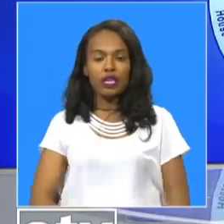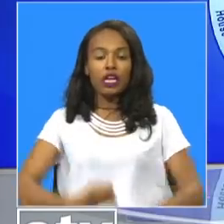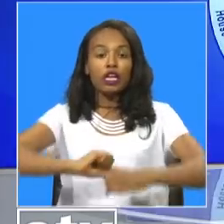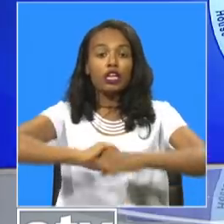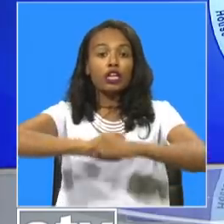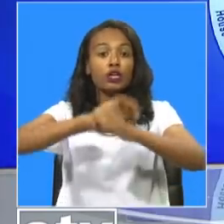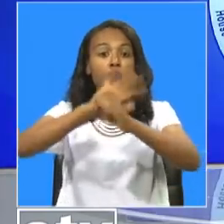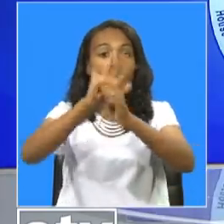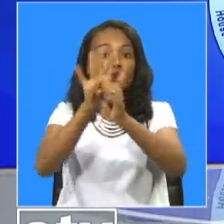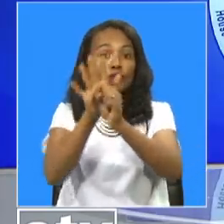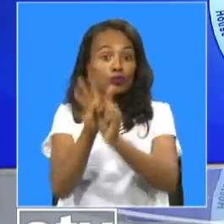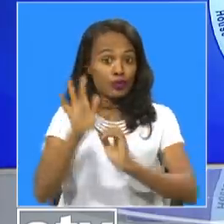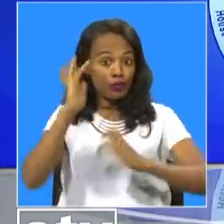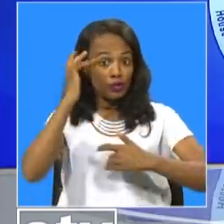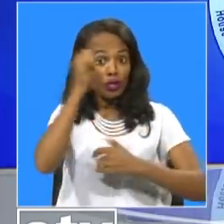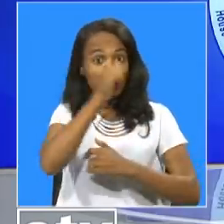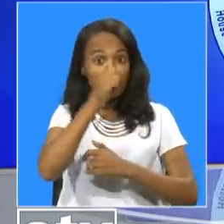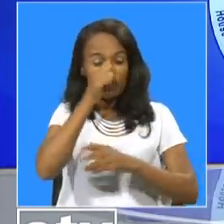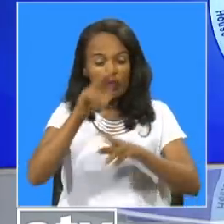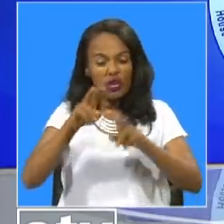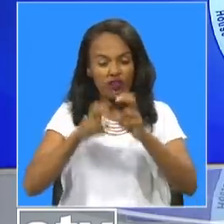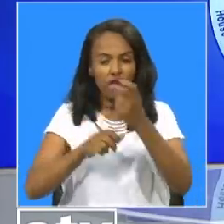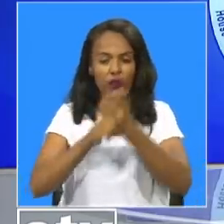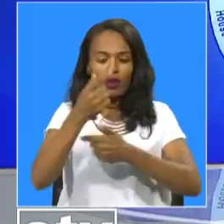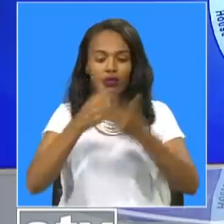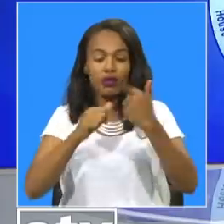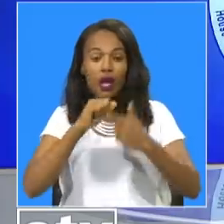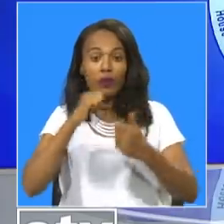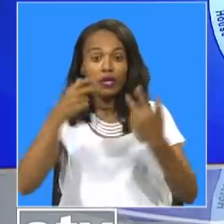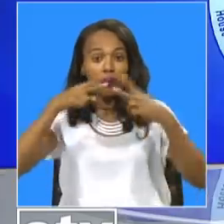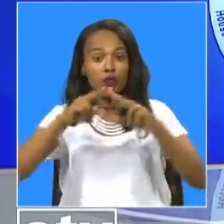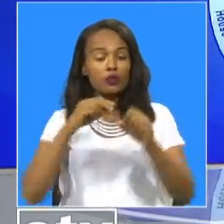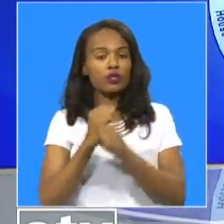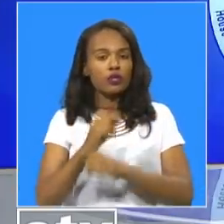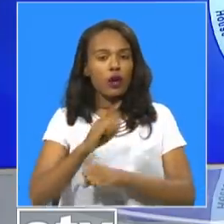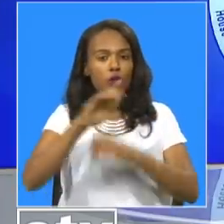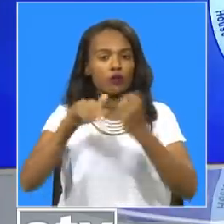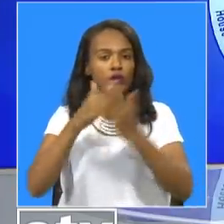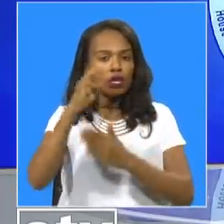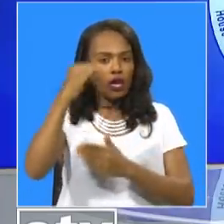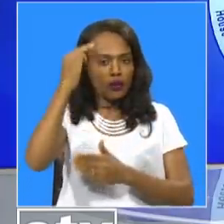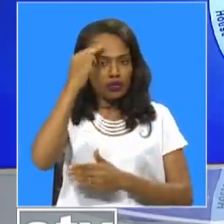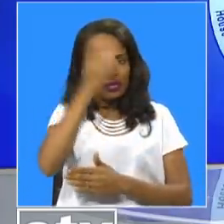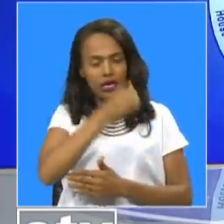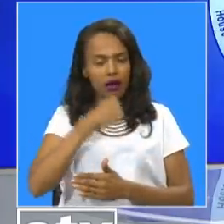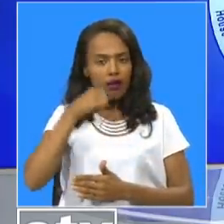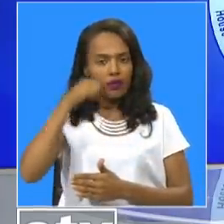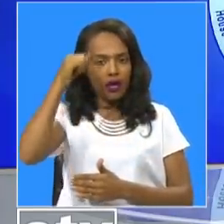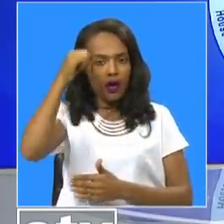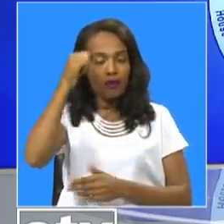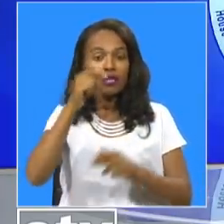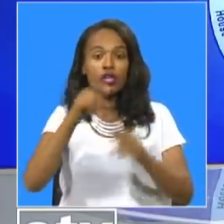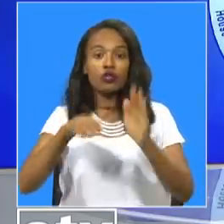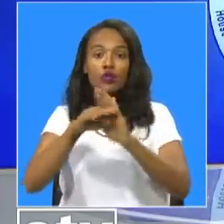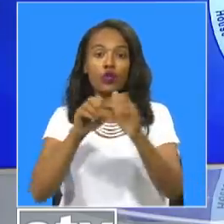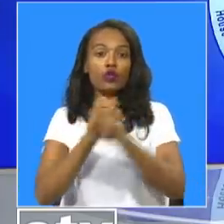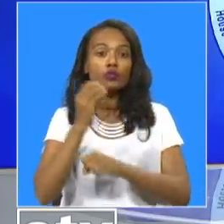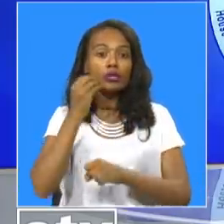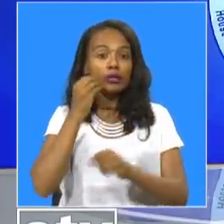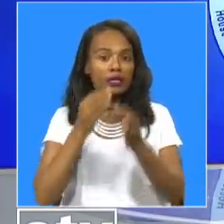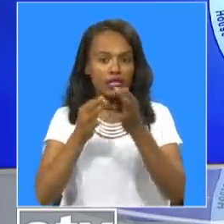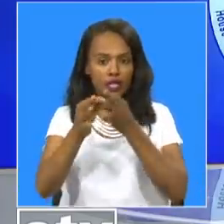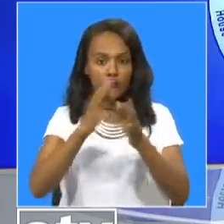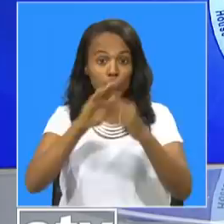የኮቪድ-19 በሽታ በኢትዮጵያ የከፋ ጉዳት እንዳደረሰ በትኩረት የተሰራ መሆኑንም ነው ጠቅላይ ሚኒስትር አብይ አህመድ ለተወካዮች ምክር ቤት